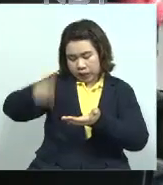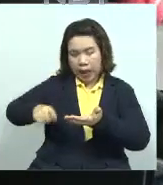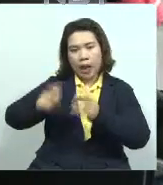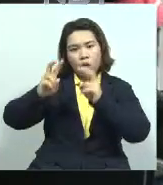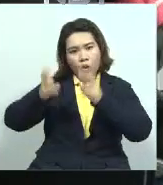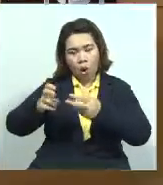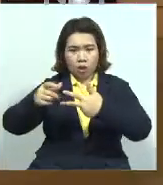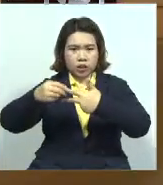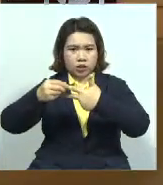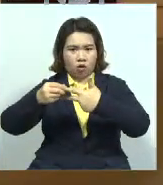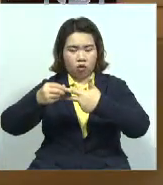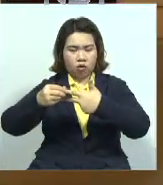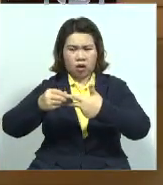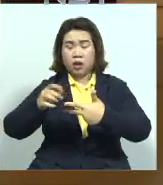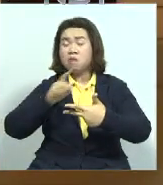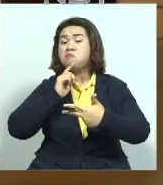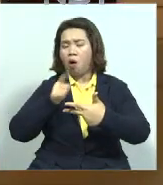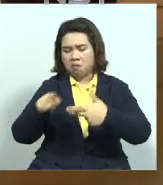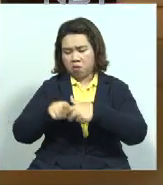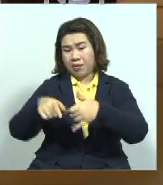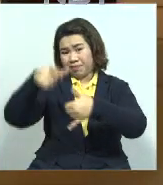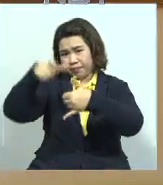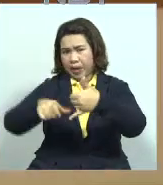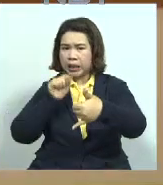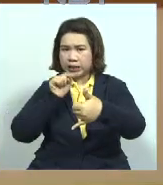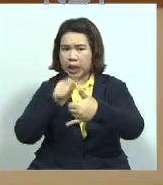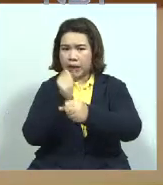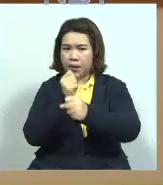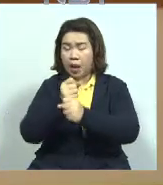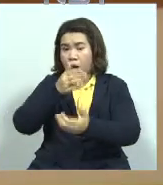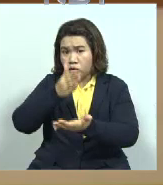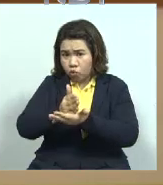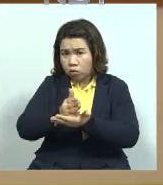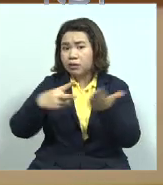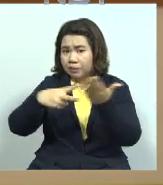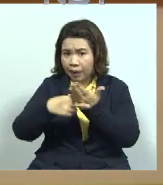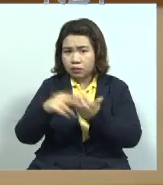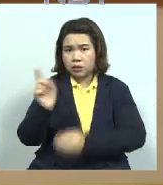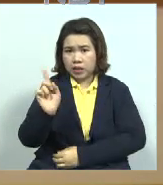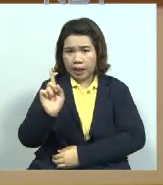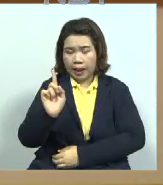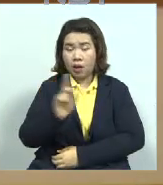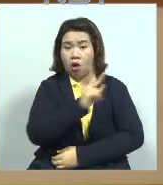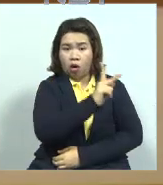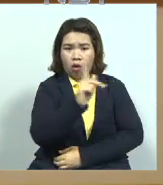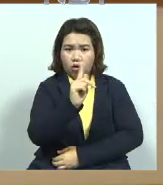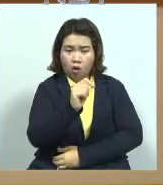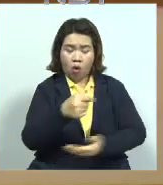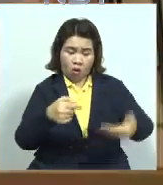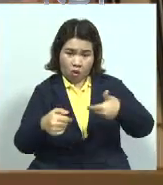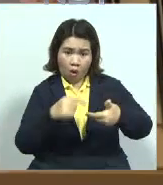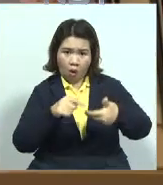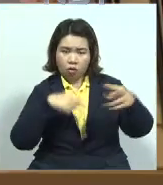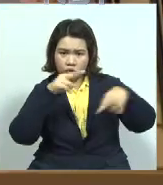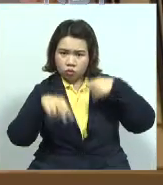ประเด็นที่2ว่ามีมูลที่ต้องสั่งให้นายธนาธรหยุดการปฏิบัติหน้าที่หรือไม่ตามที่กกต.ร้องขอต่อศาล